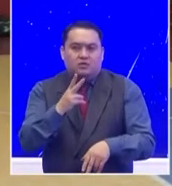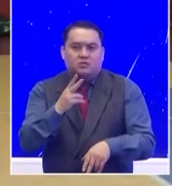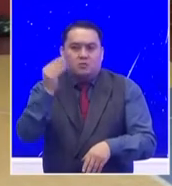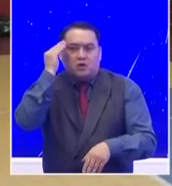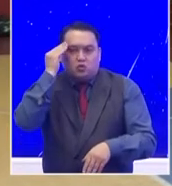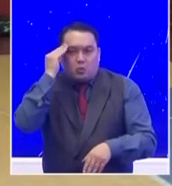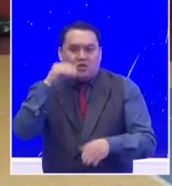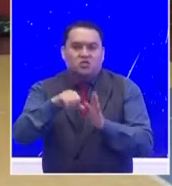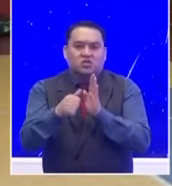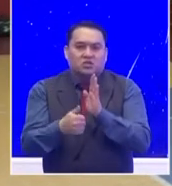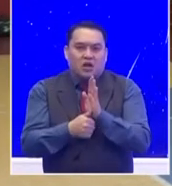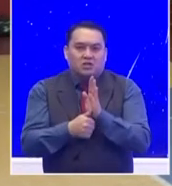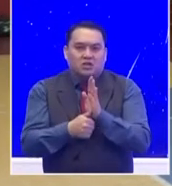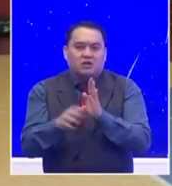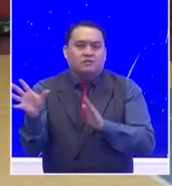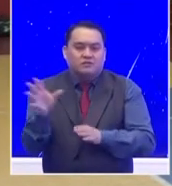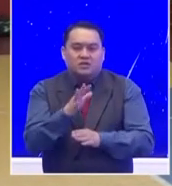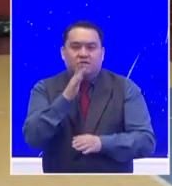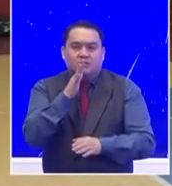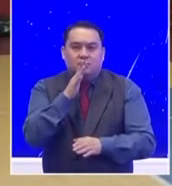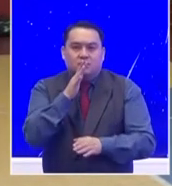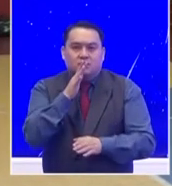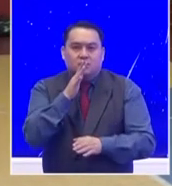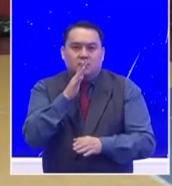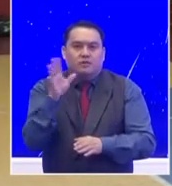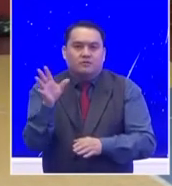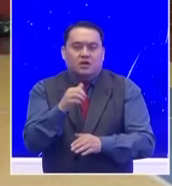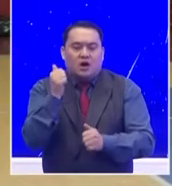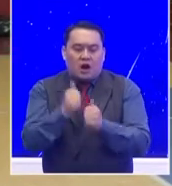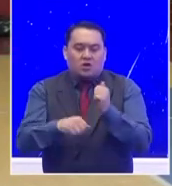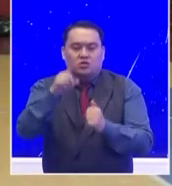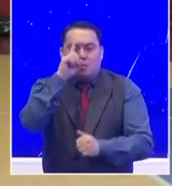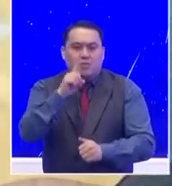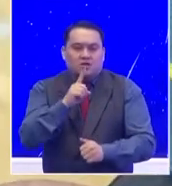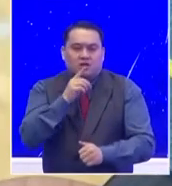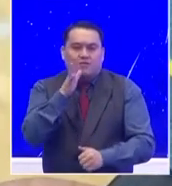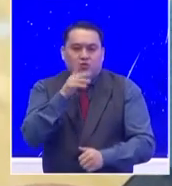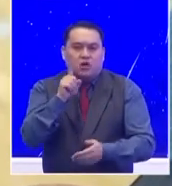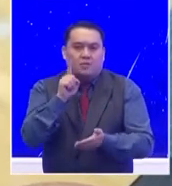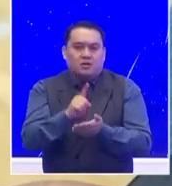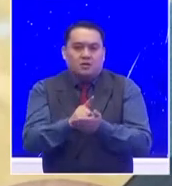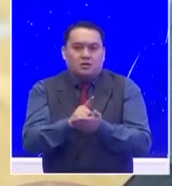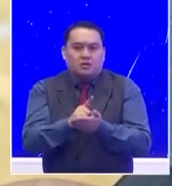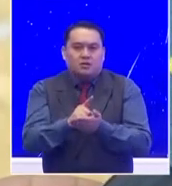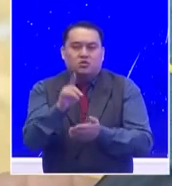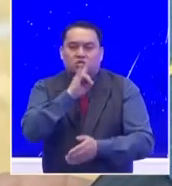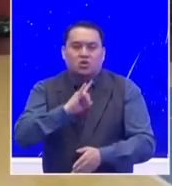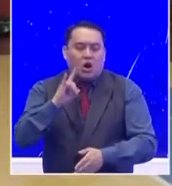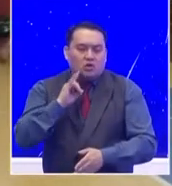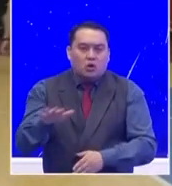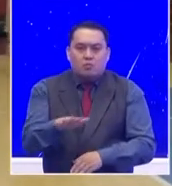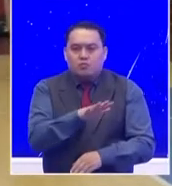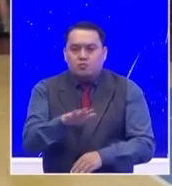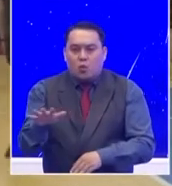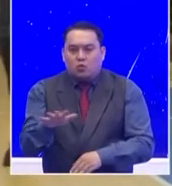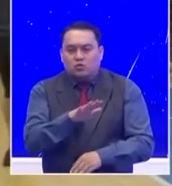год 16, это все возраста. Ну, в принципе, каждый месяц какой-то возраст обязательно играет. Женщины баскетбол